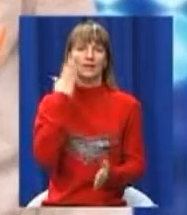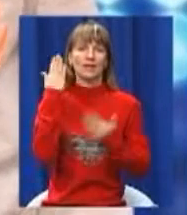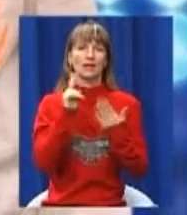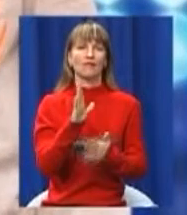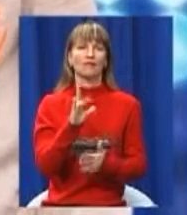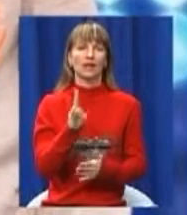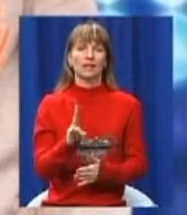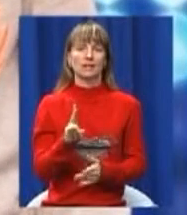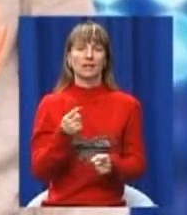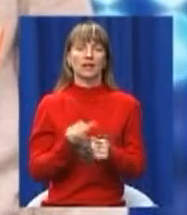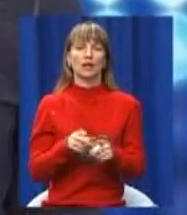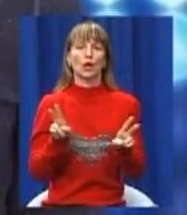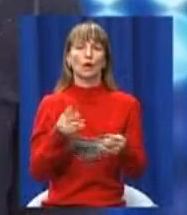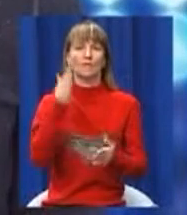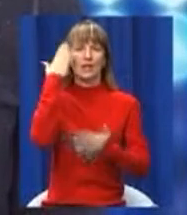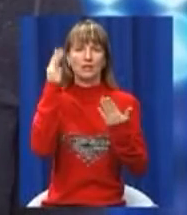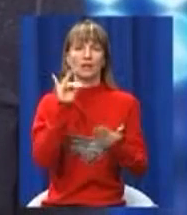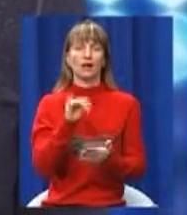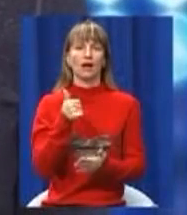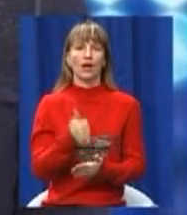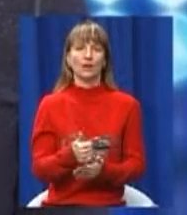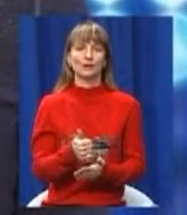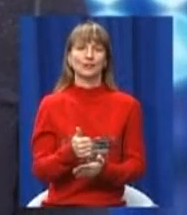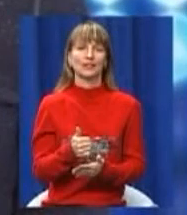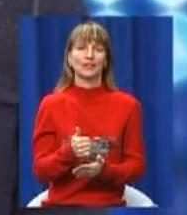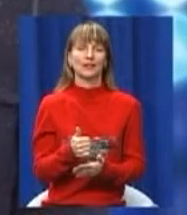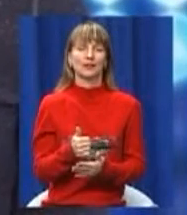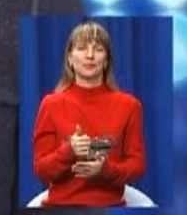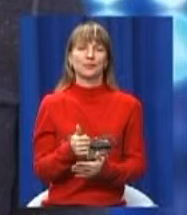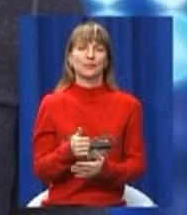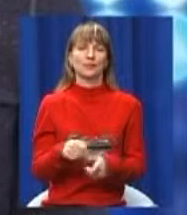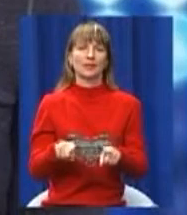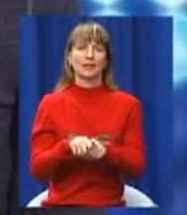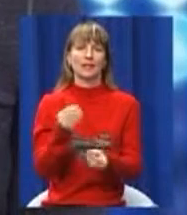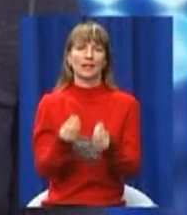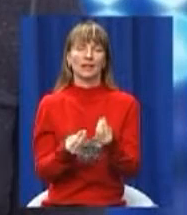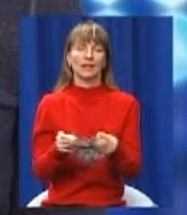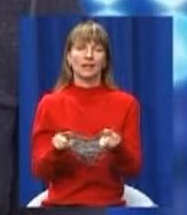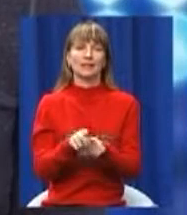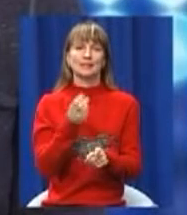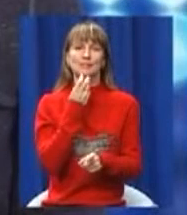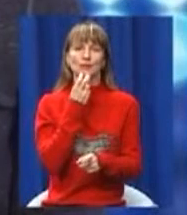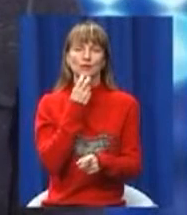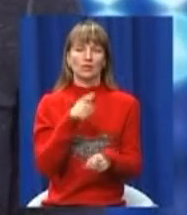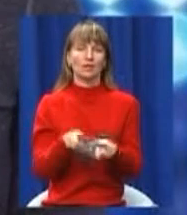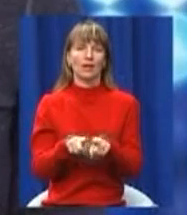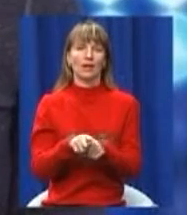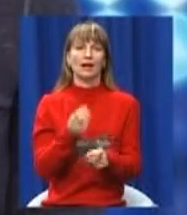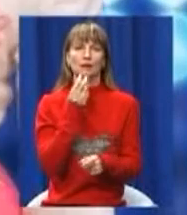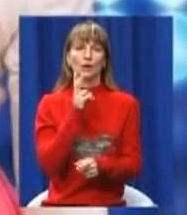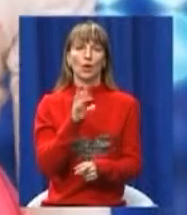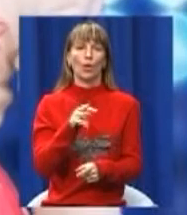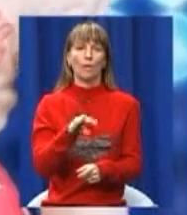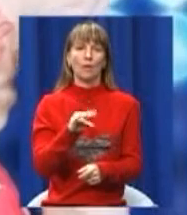это клуб всех хороших. Это такие игры, как смешат в рассмеши комиках